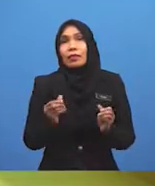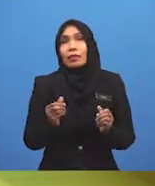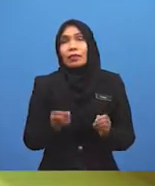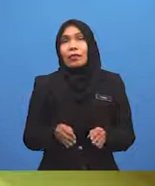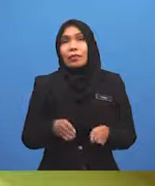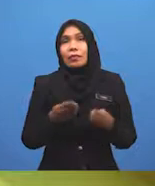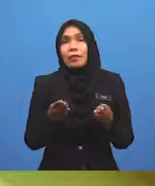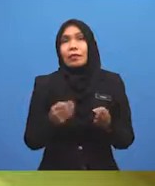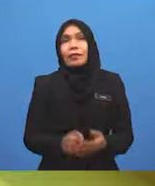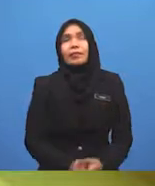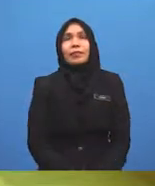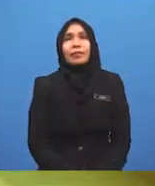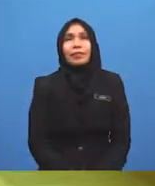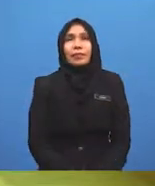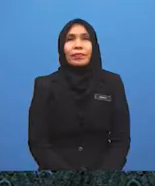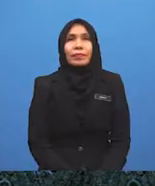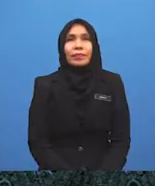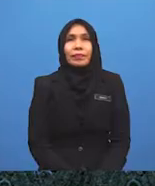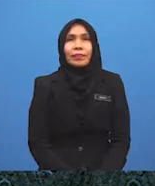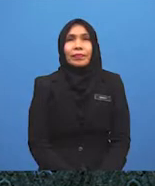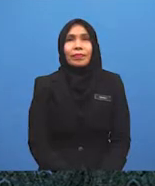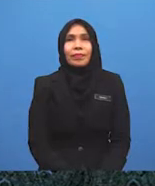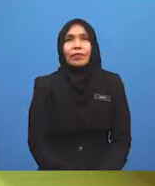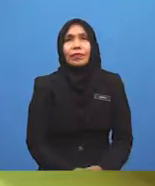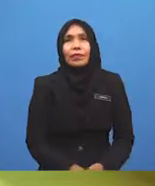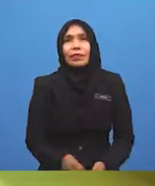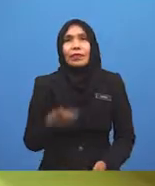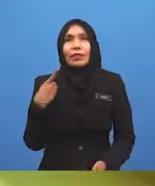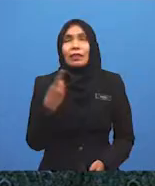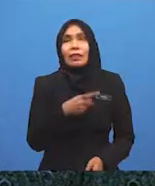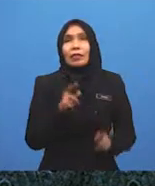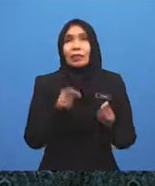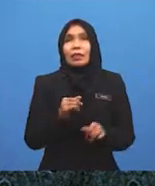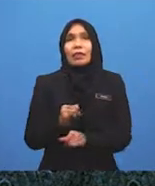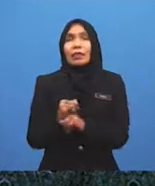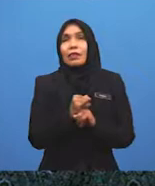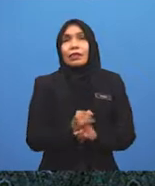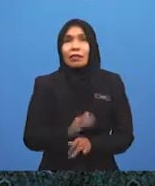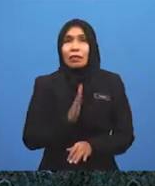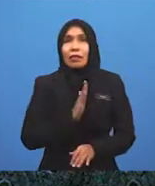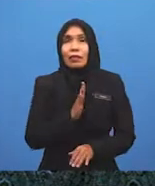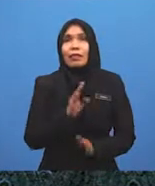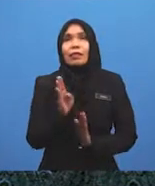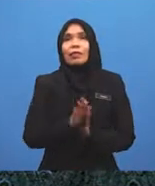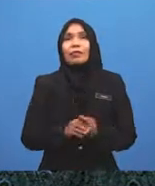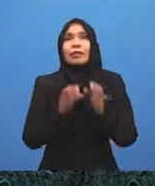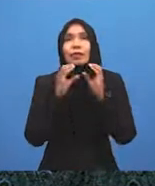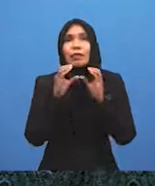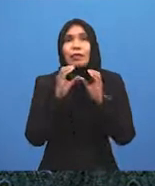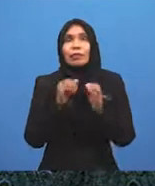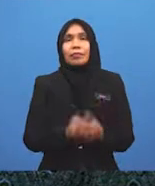kita hendaklah memelihara adab bercakap kita bersama jiran demi kebaikan